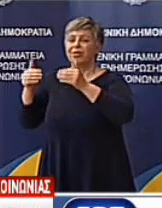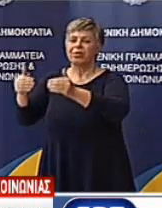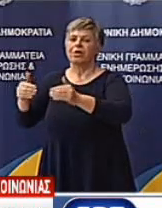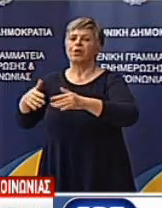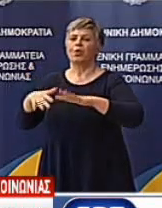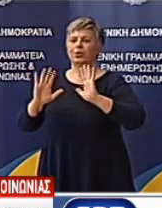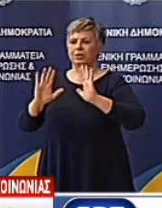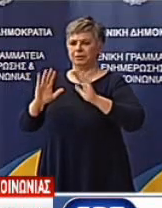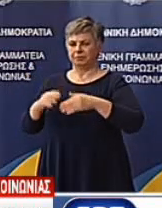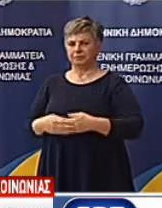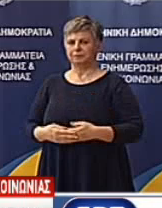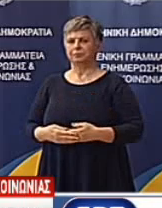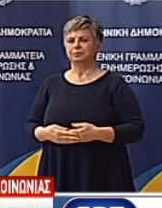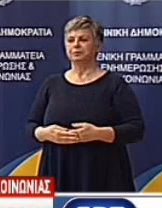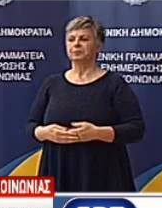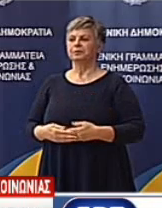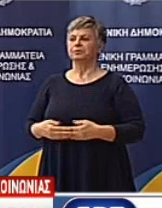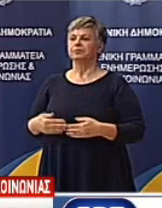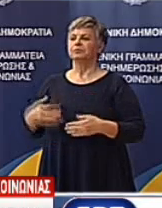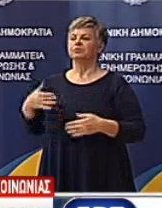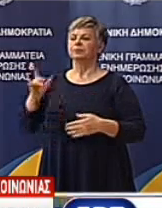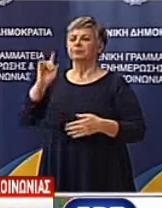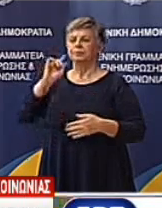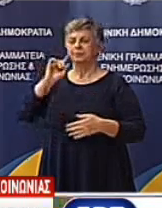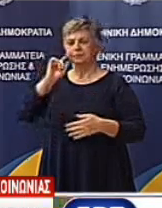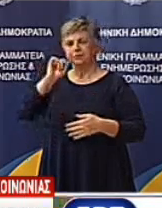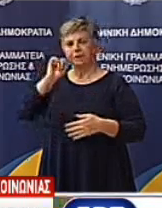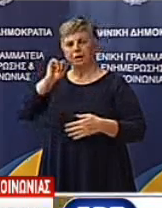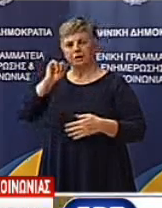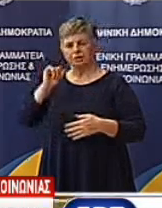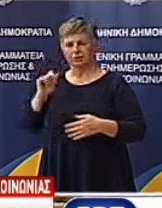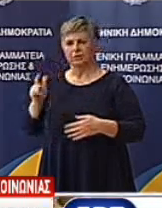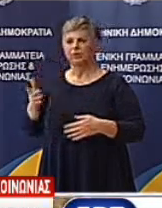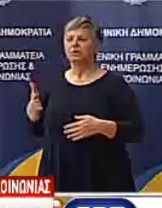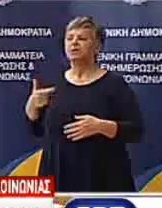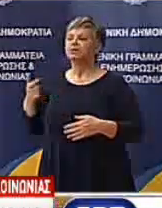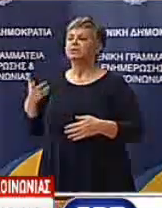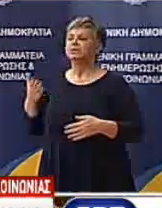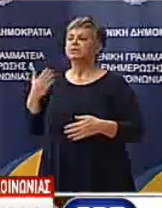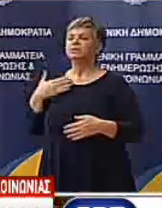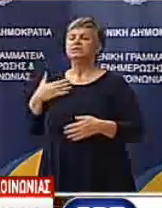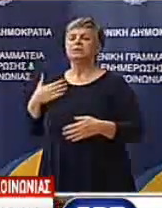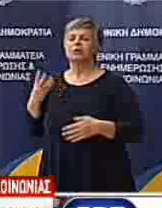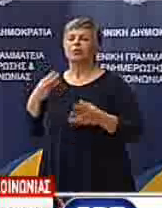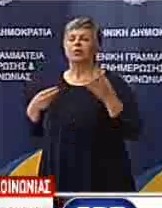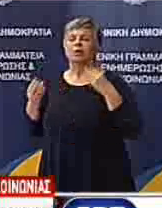Πάμε σε κύριο πρώτα. Γαλιατσάς από Real FM. Επειδή όπως απαντήσατε την ερώτηση του συναδέλφου,